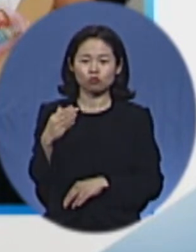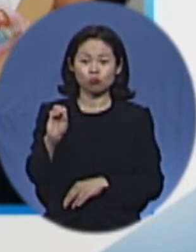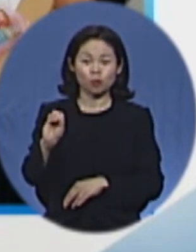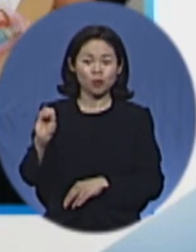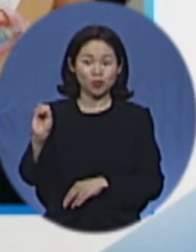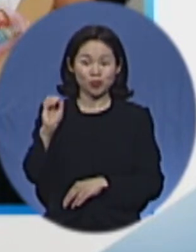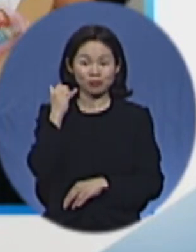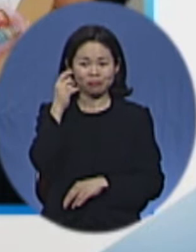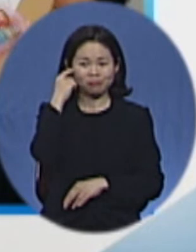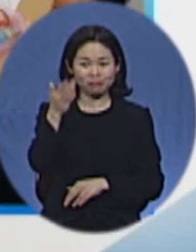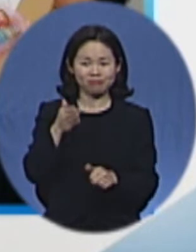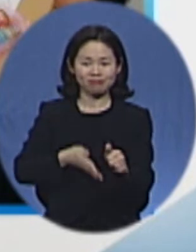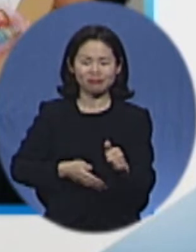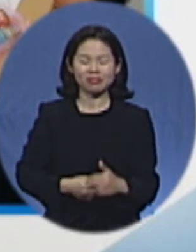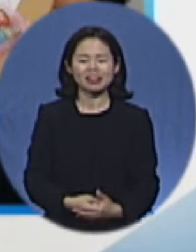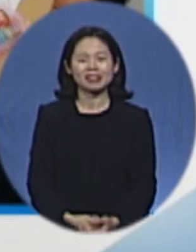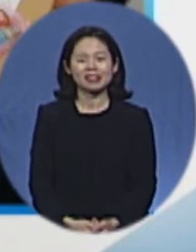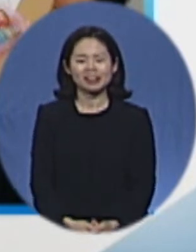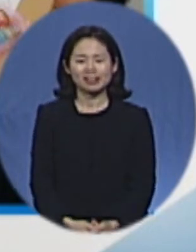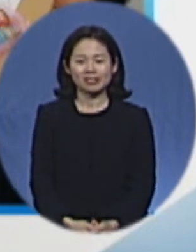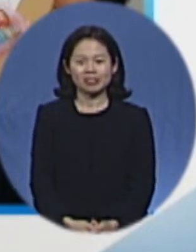043-883-2900으로 문의하면 됩니다.